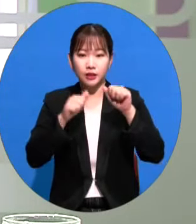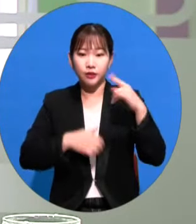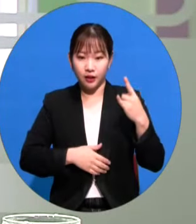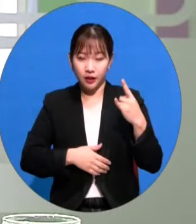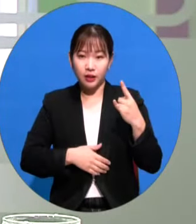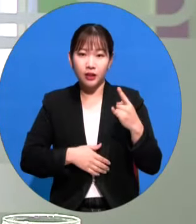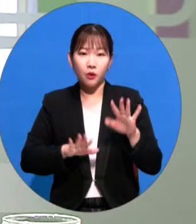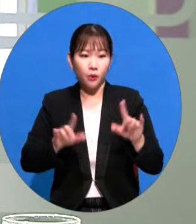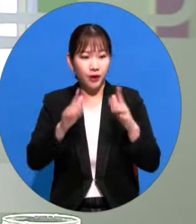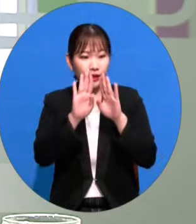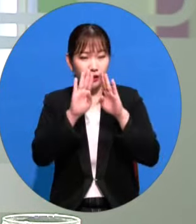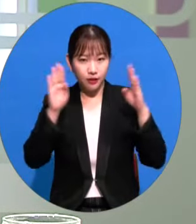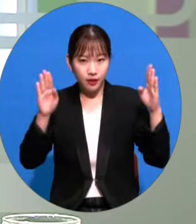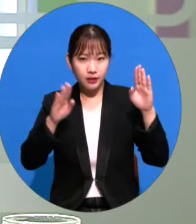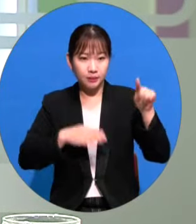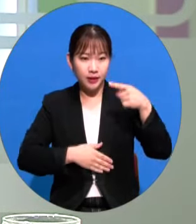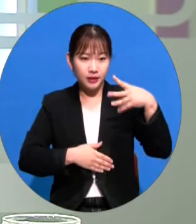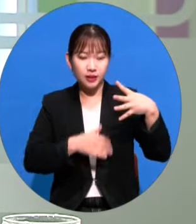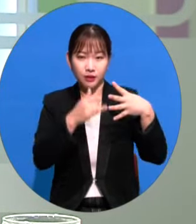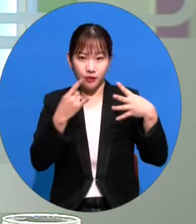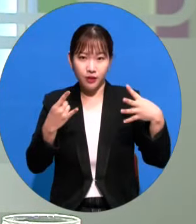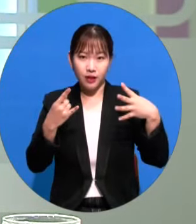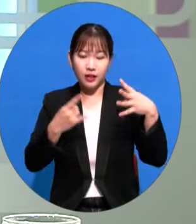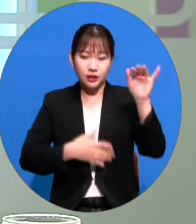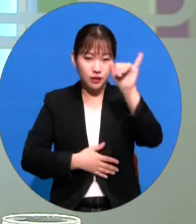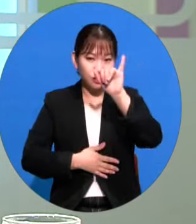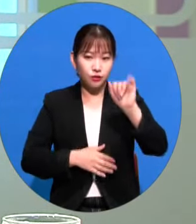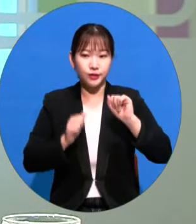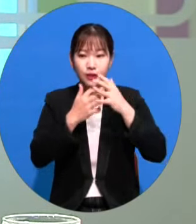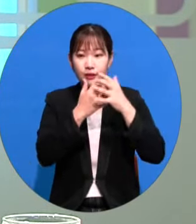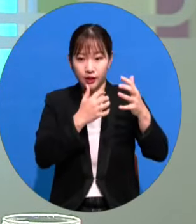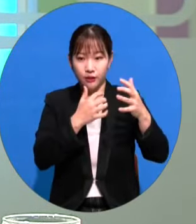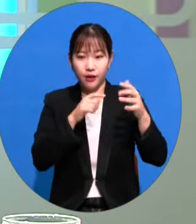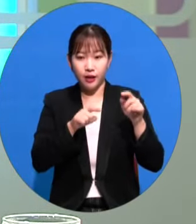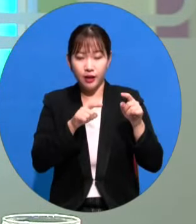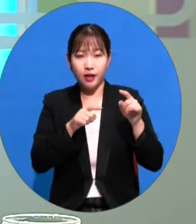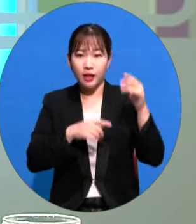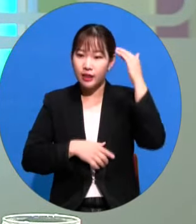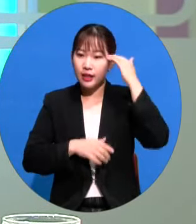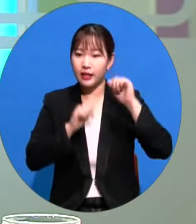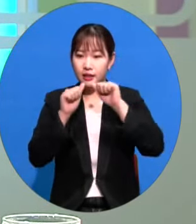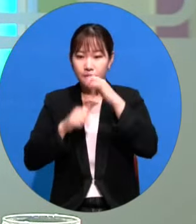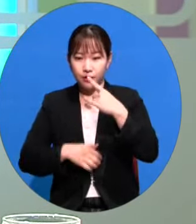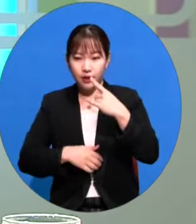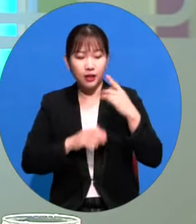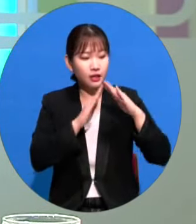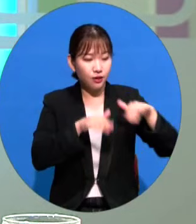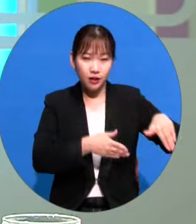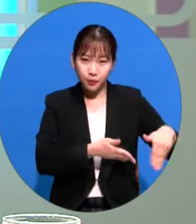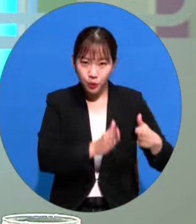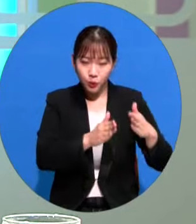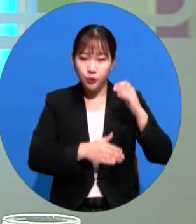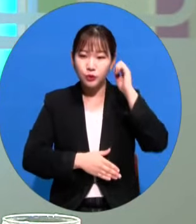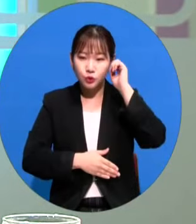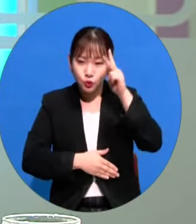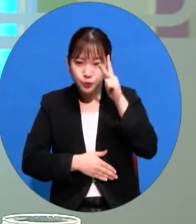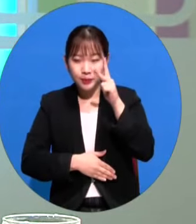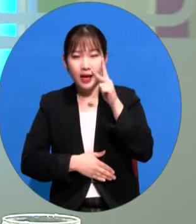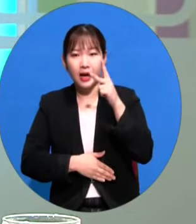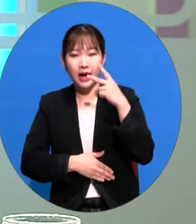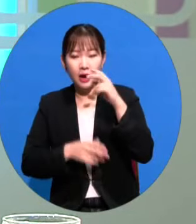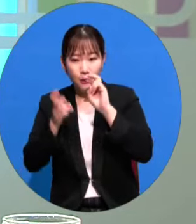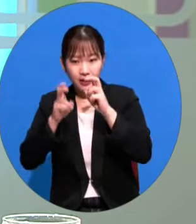체육회는 올해 열리는 제104회 전국체육대회는 대한체육회와 전라남도